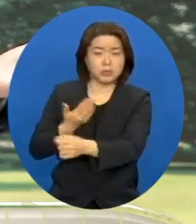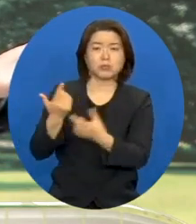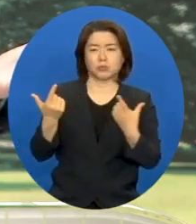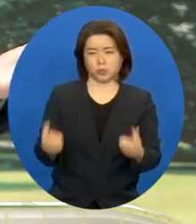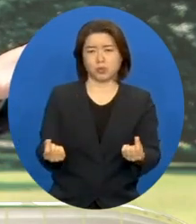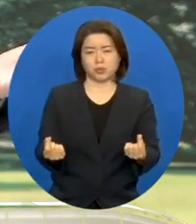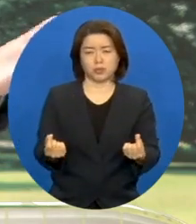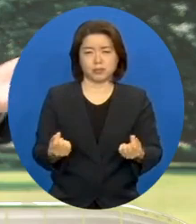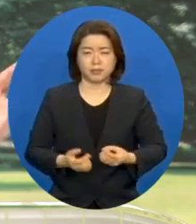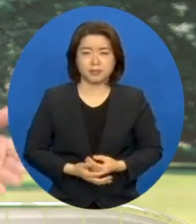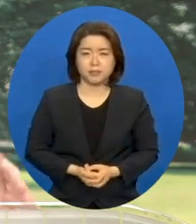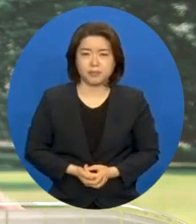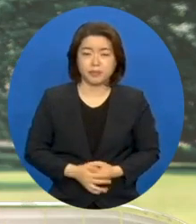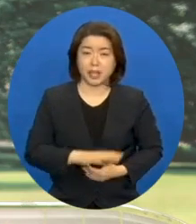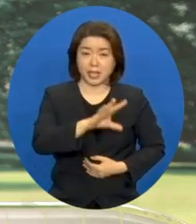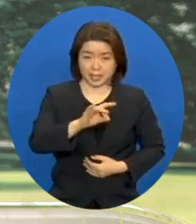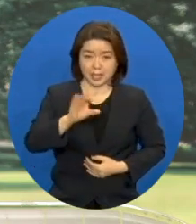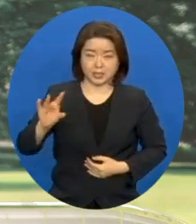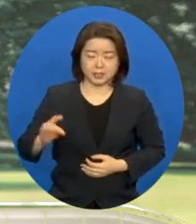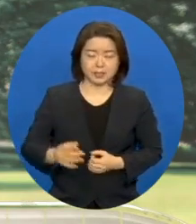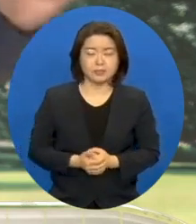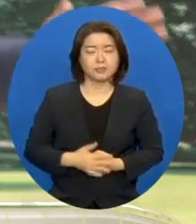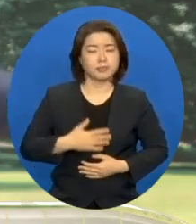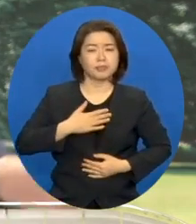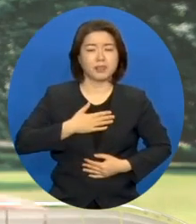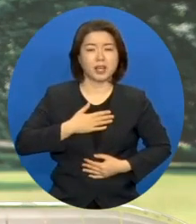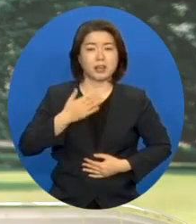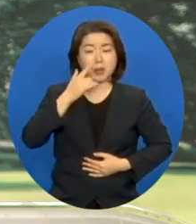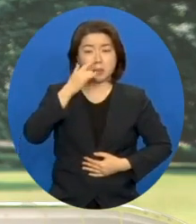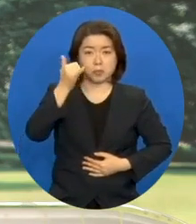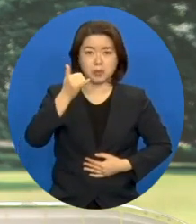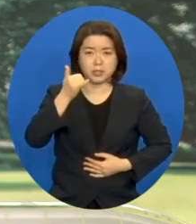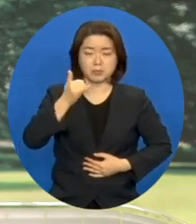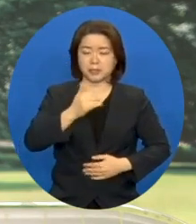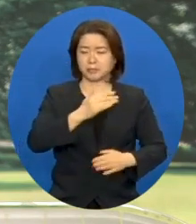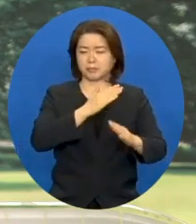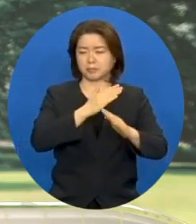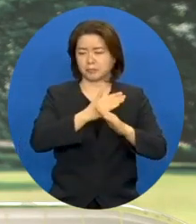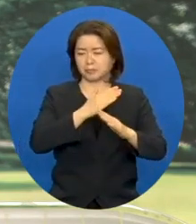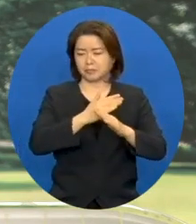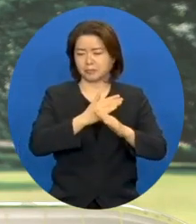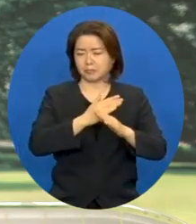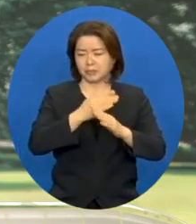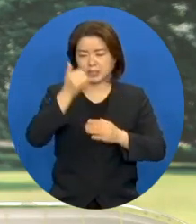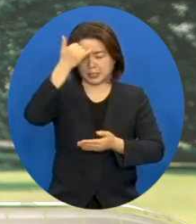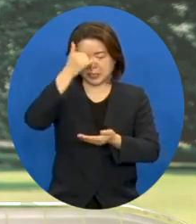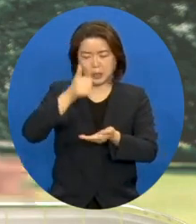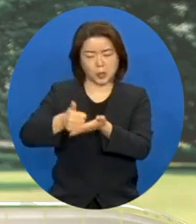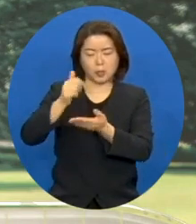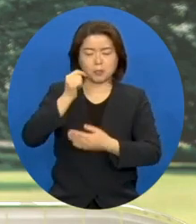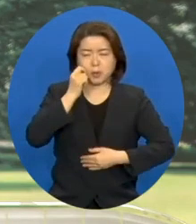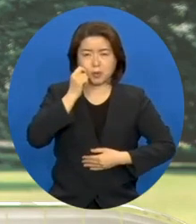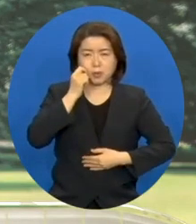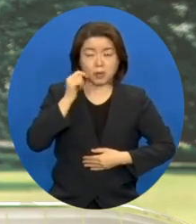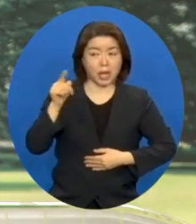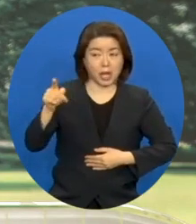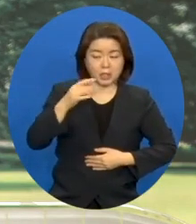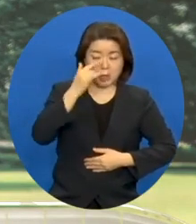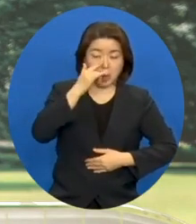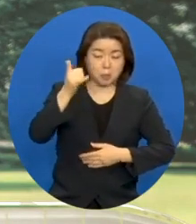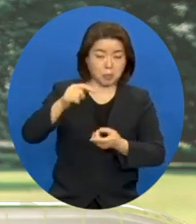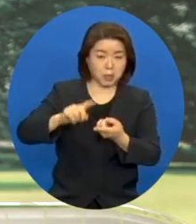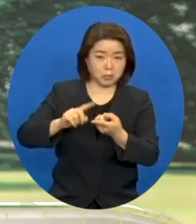됩니다. 때때로 나는 우리 부모님을 절대로 공경할 수 없어요. 그리고 그 부모님에